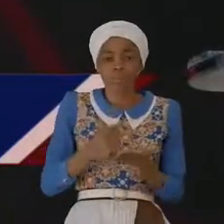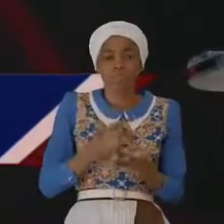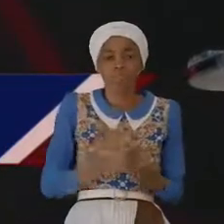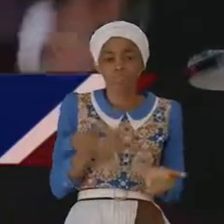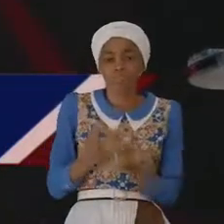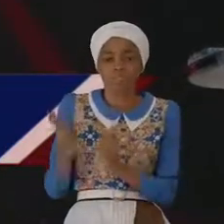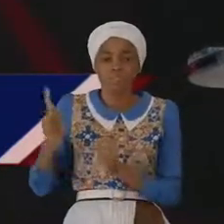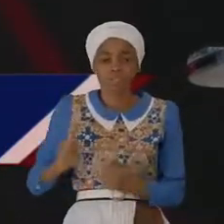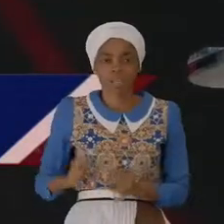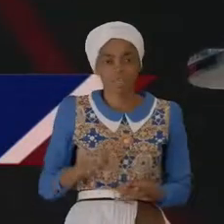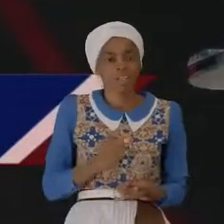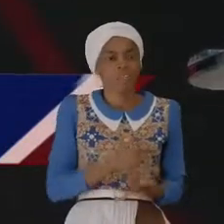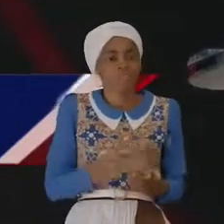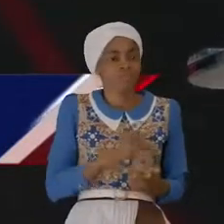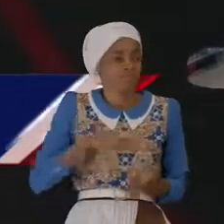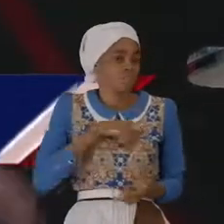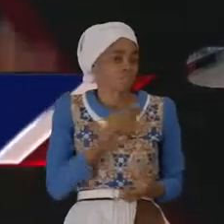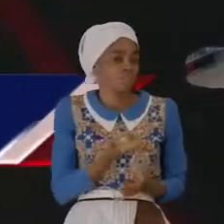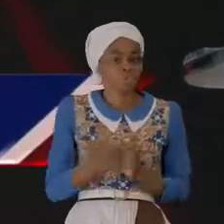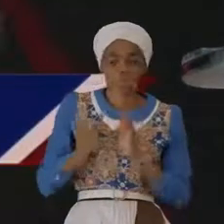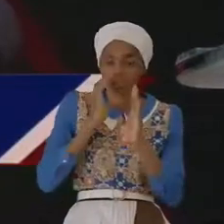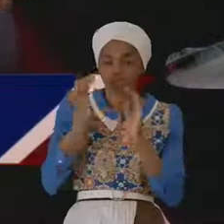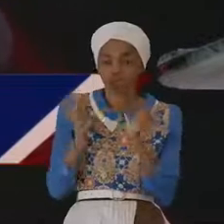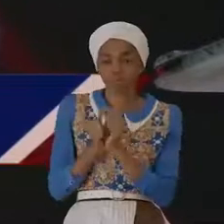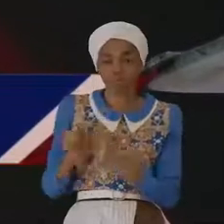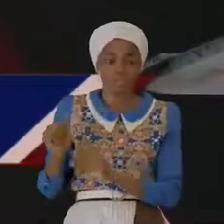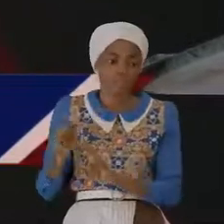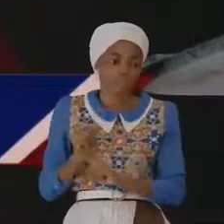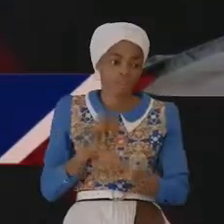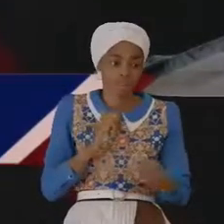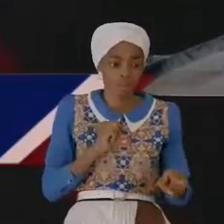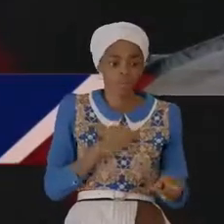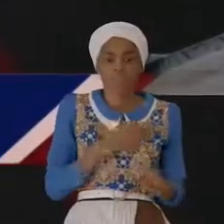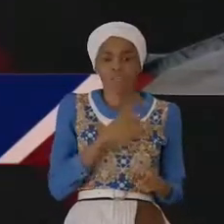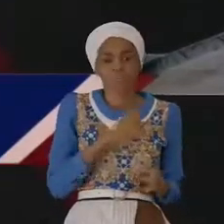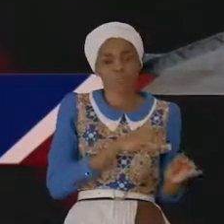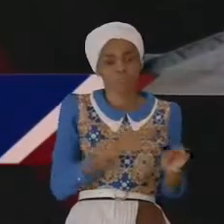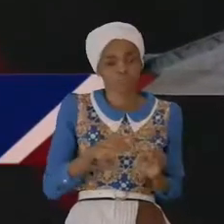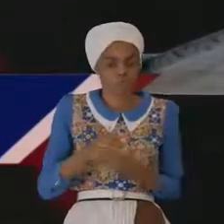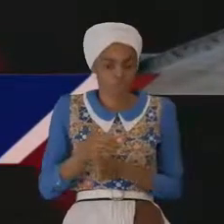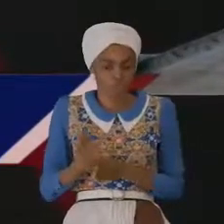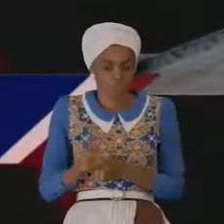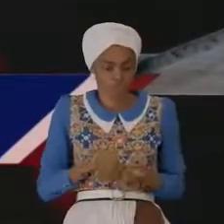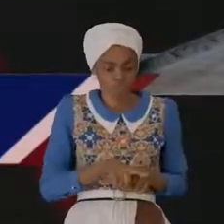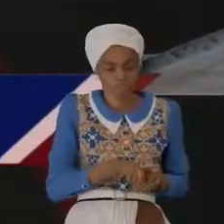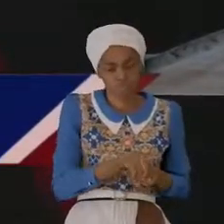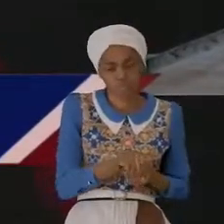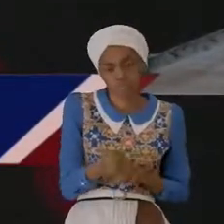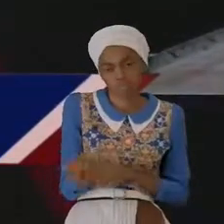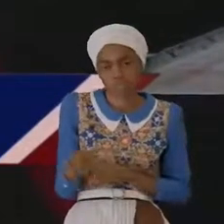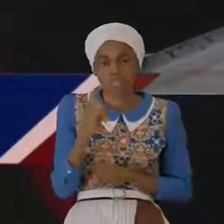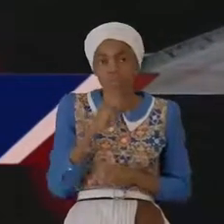un débat, dans une discussion religieuse avec eux et vous allez quitter la voie. Et puis vous